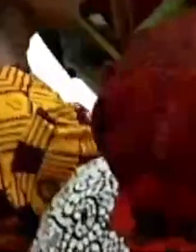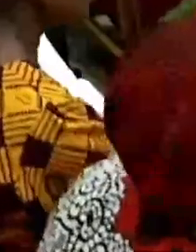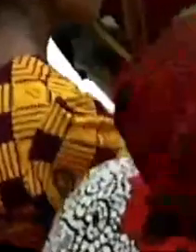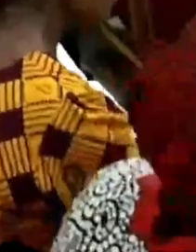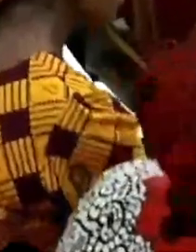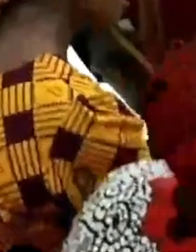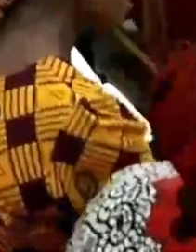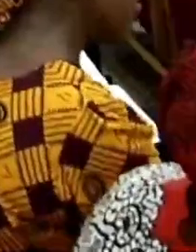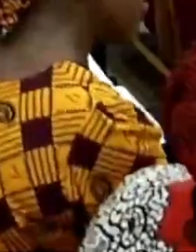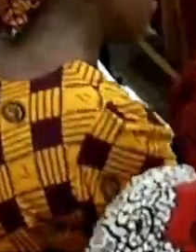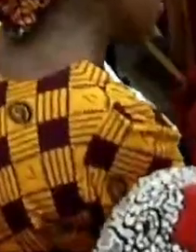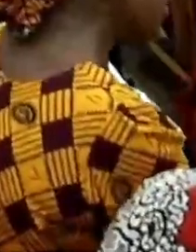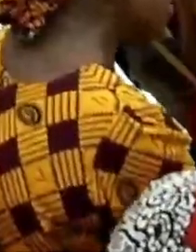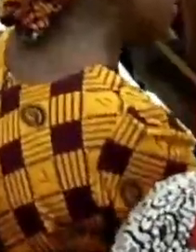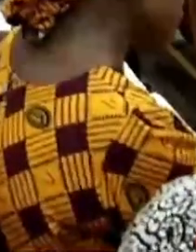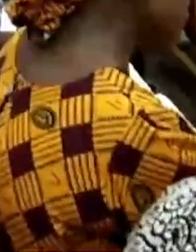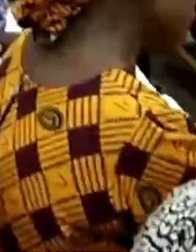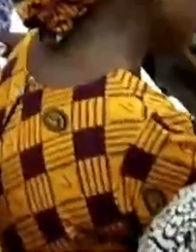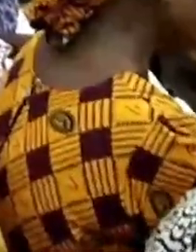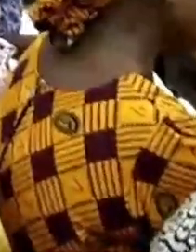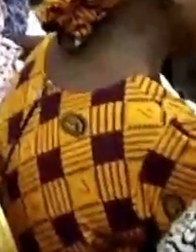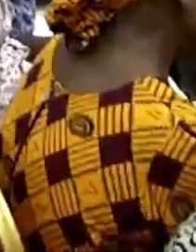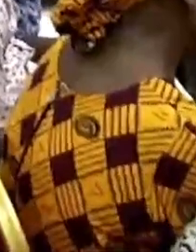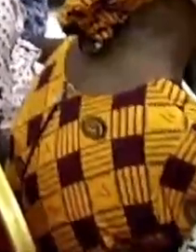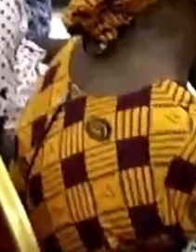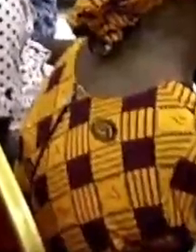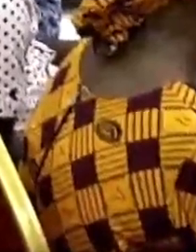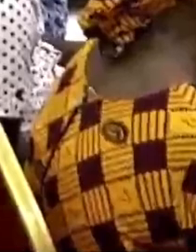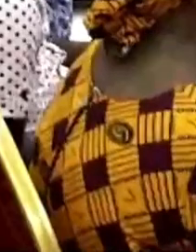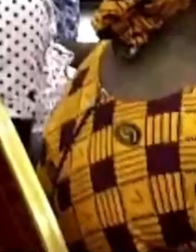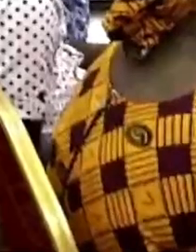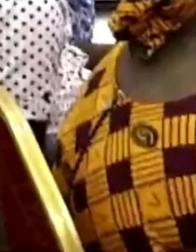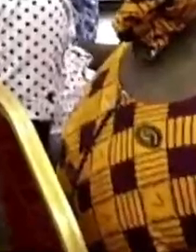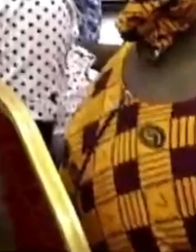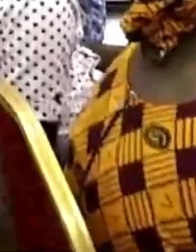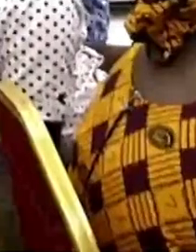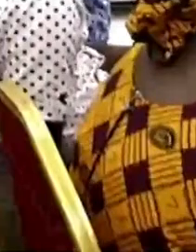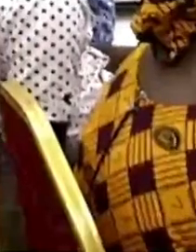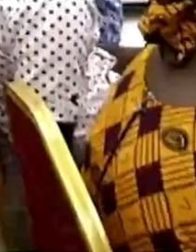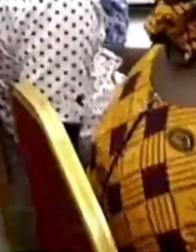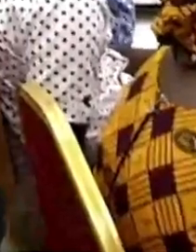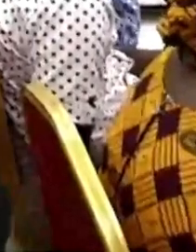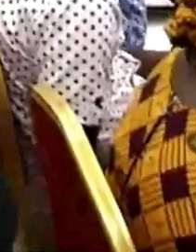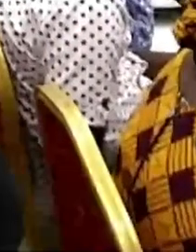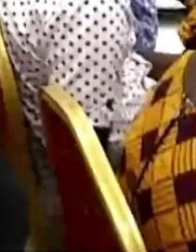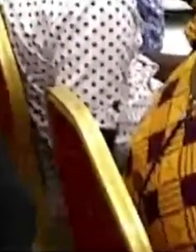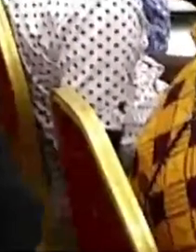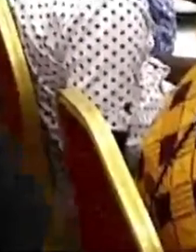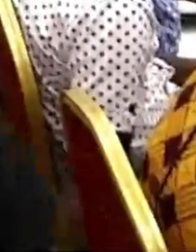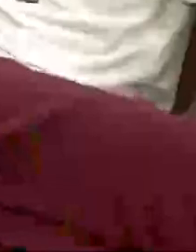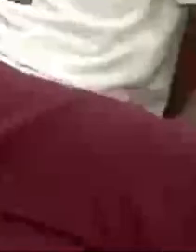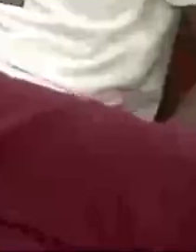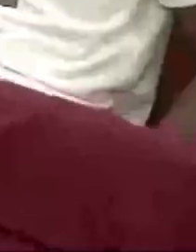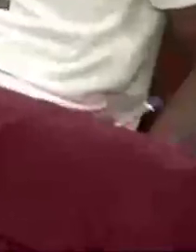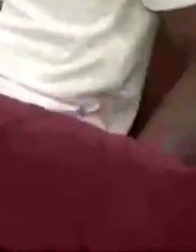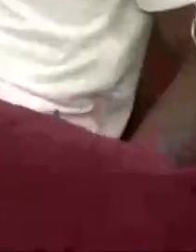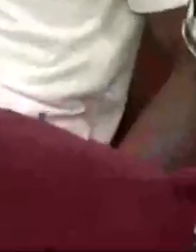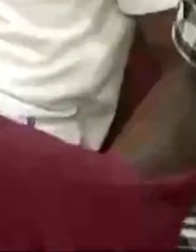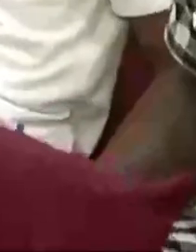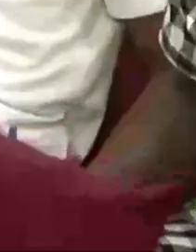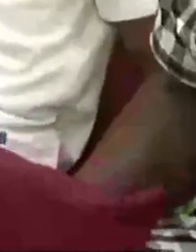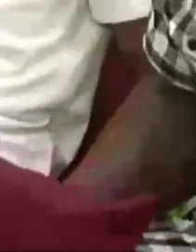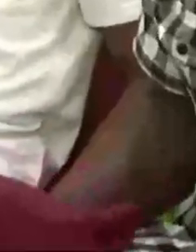fort. Et que la parole de Dieu demeure en vous. Voyez cela, c'est ainsi qu'il faut porter de fruits. La parole de Dieu